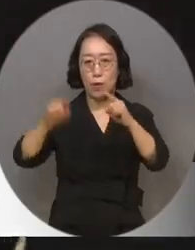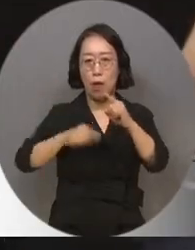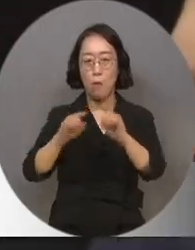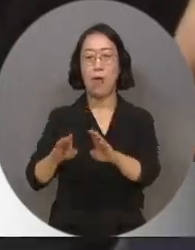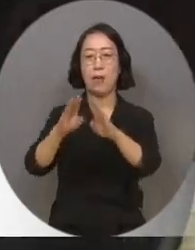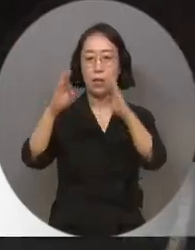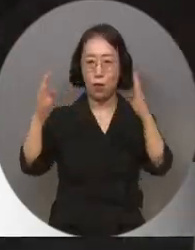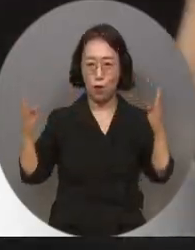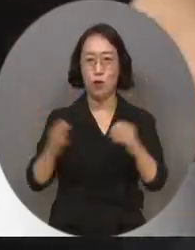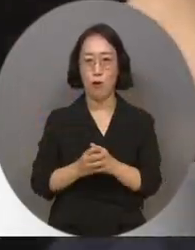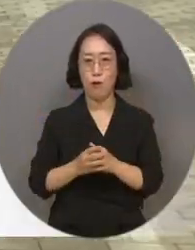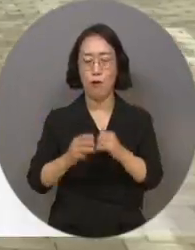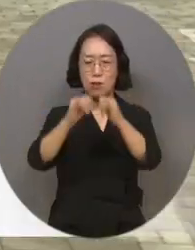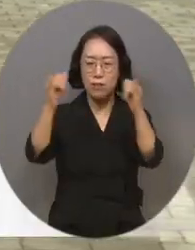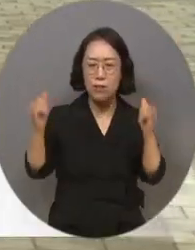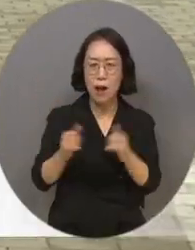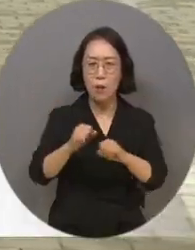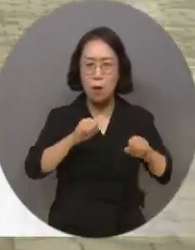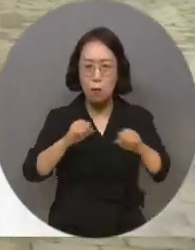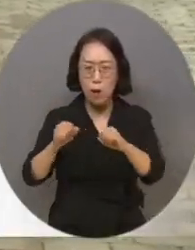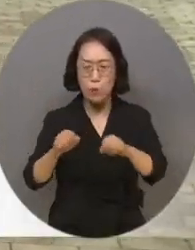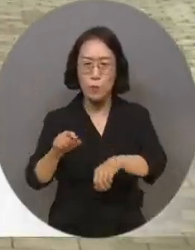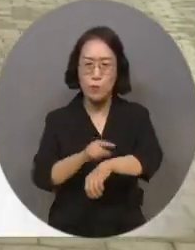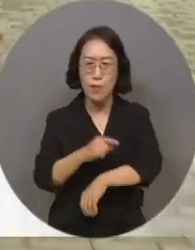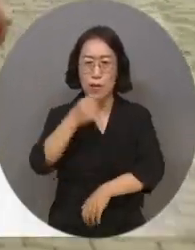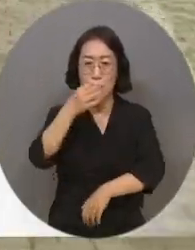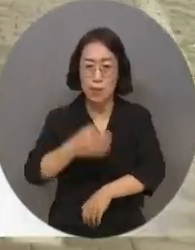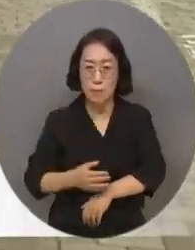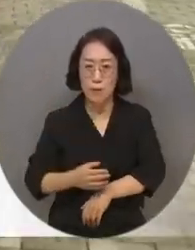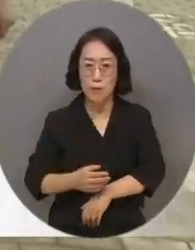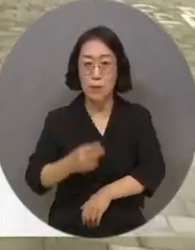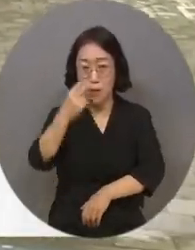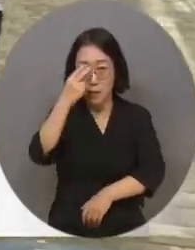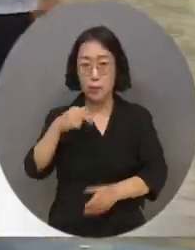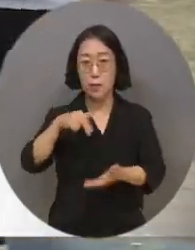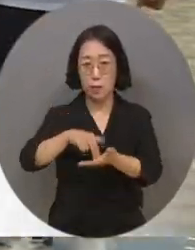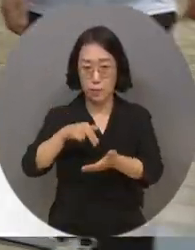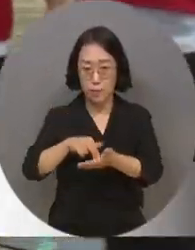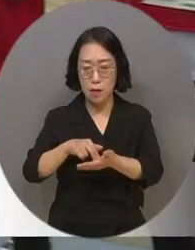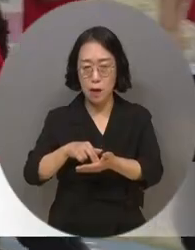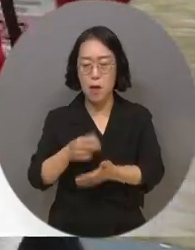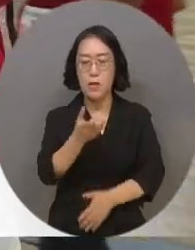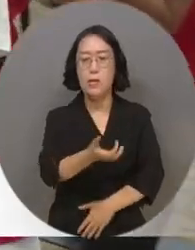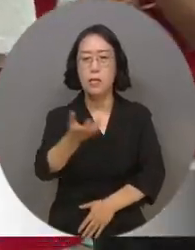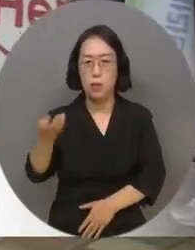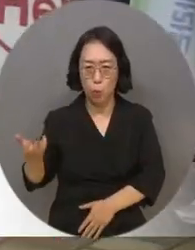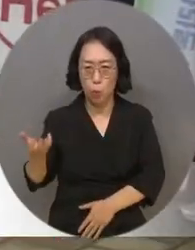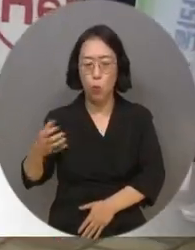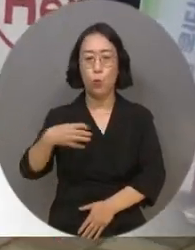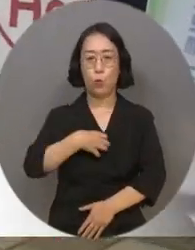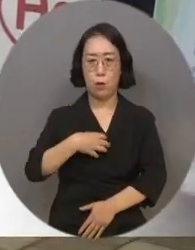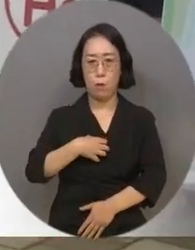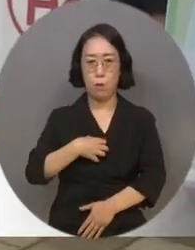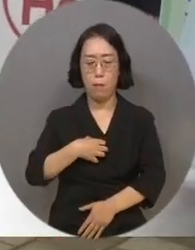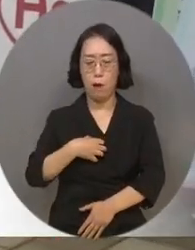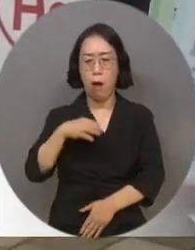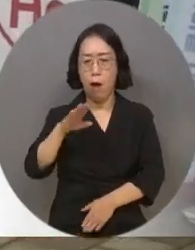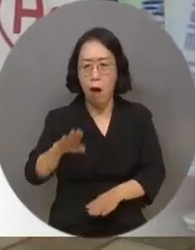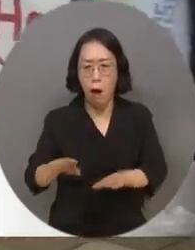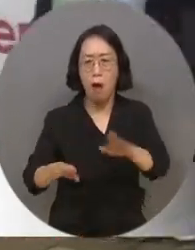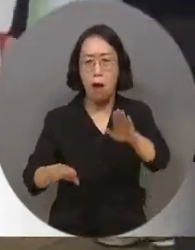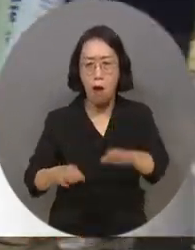시각장애인의 사회활동을 가로막는 가장 큰 제약은 이동입니다. 곳곳에 도사린 위험 속에 한발 한발 내딛어야